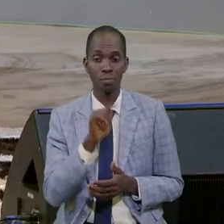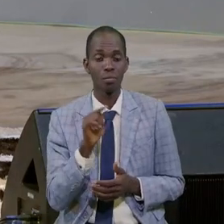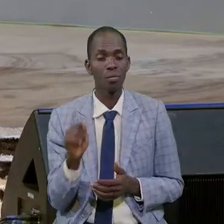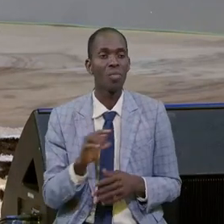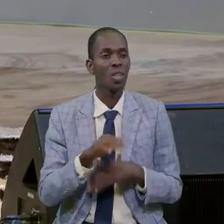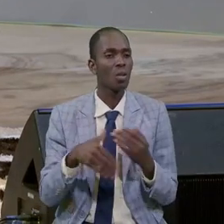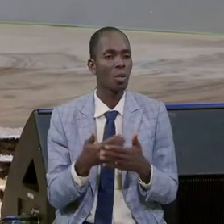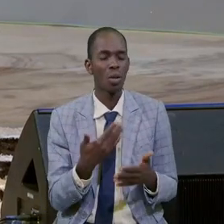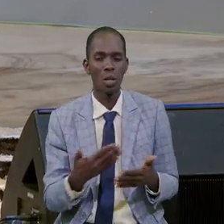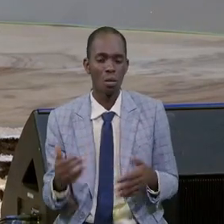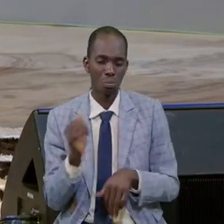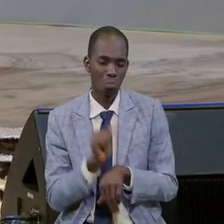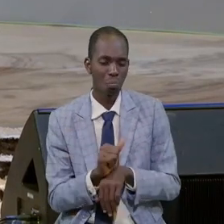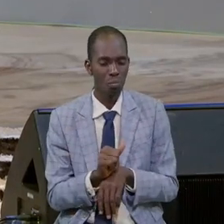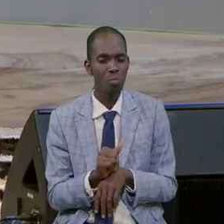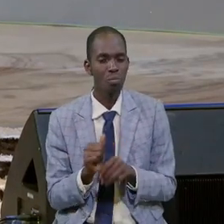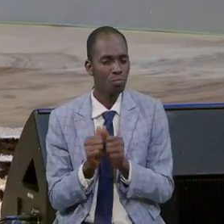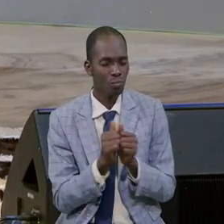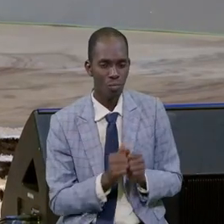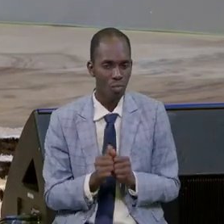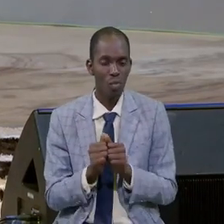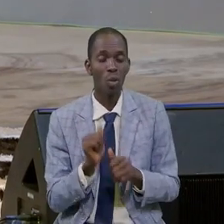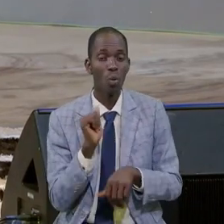7, 12,